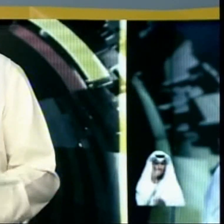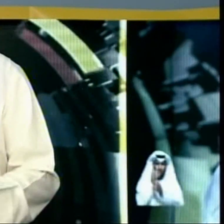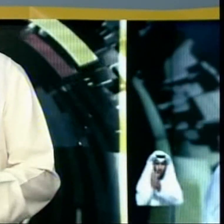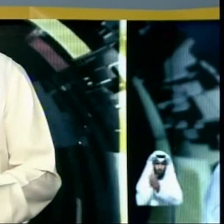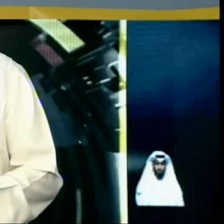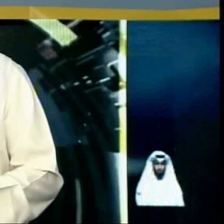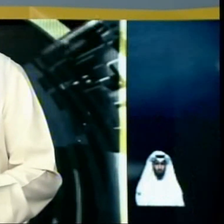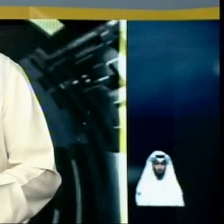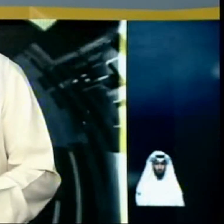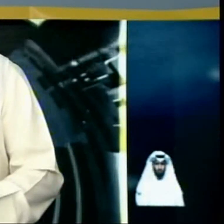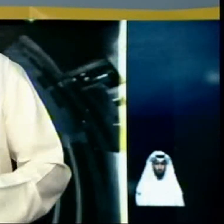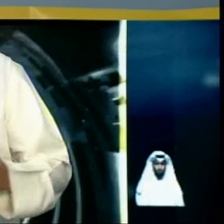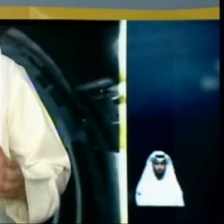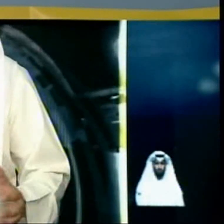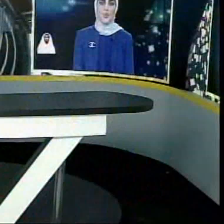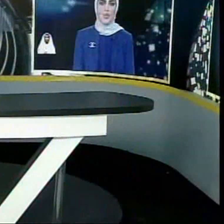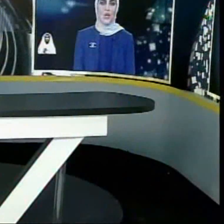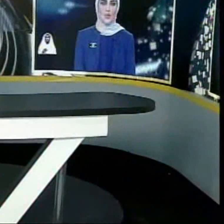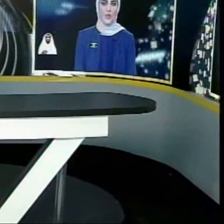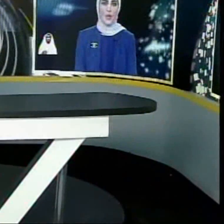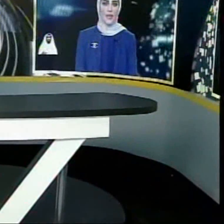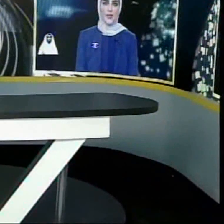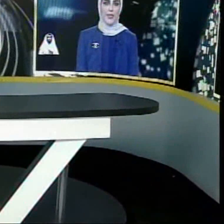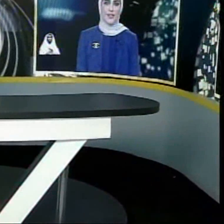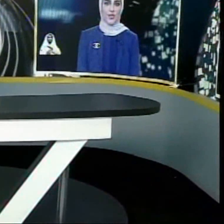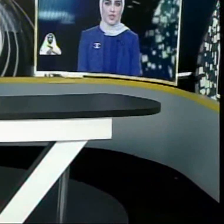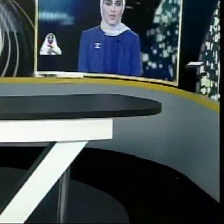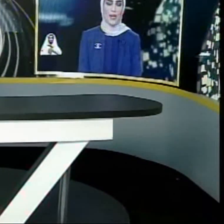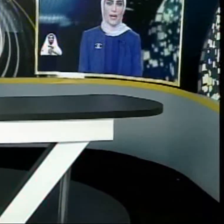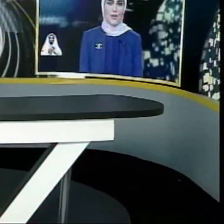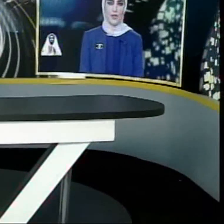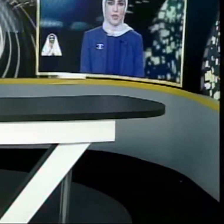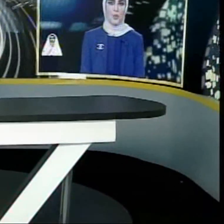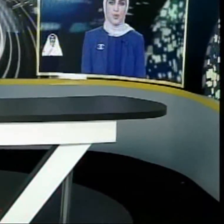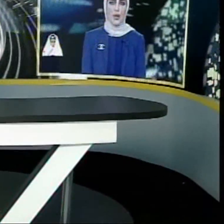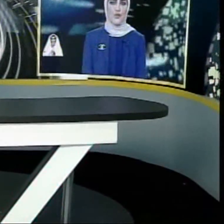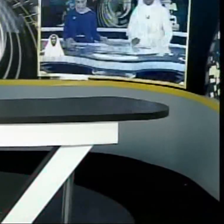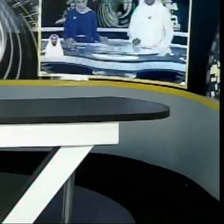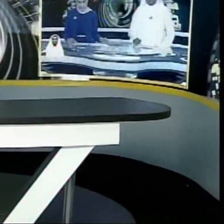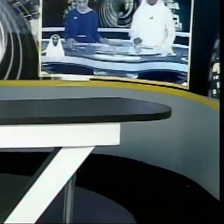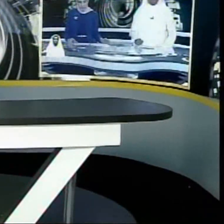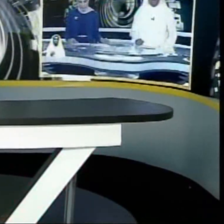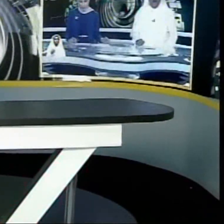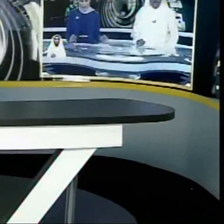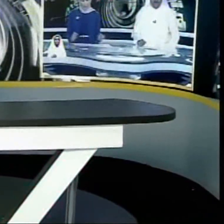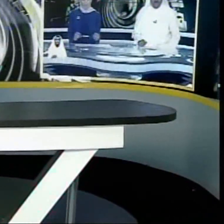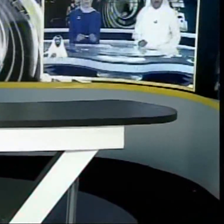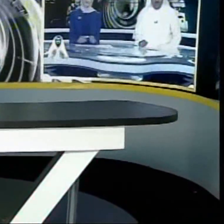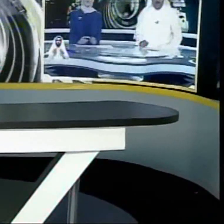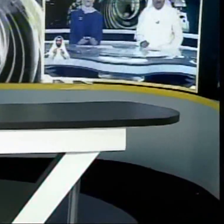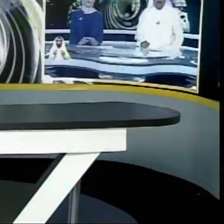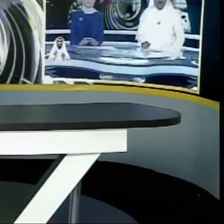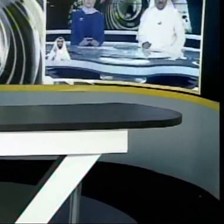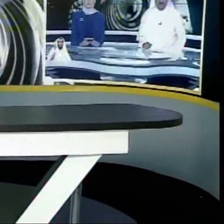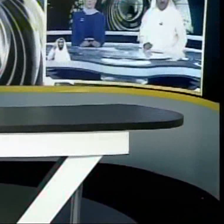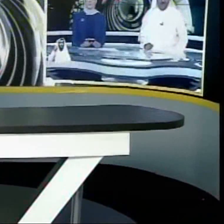هناك 7 جلسات حوارية تتعلق وتتكلم على موضوع يتعلق شخصيا بأحد الإعلاميين الكويتيين